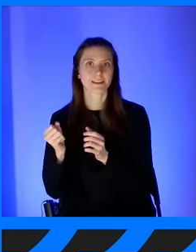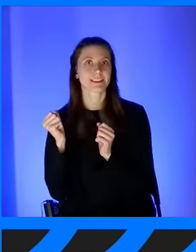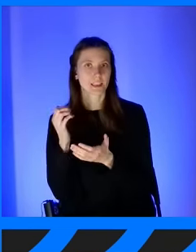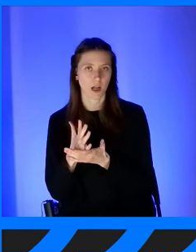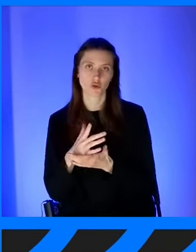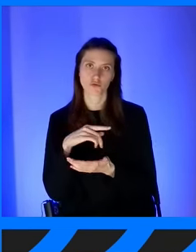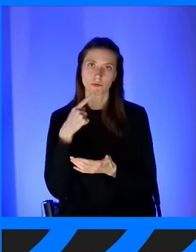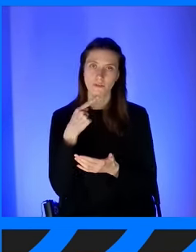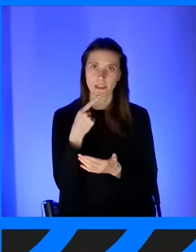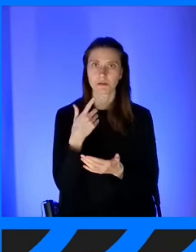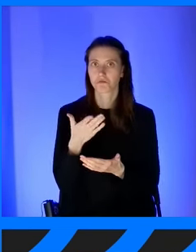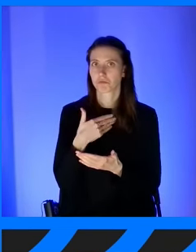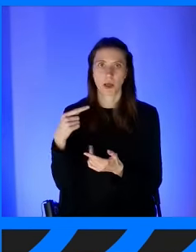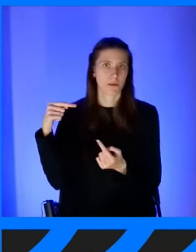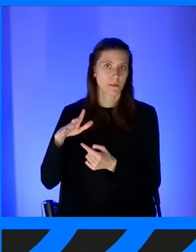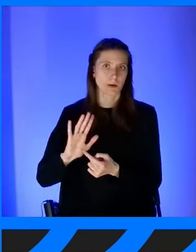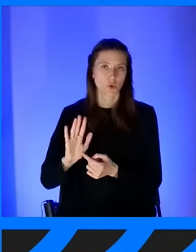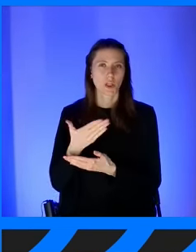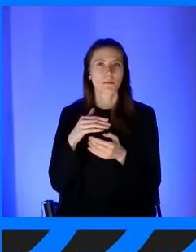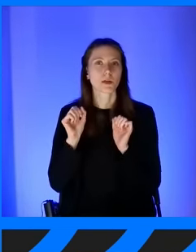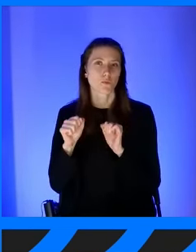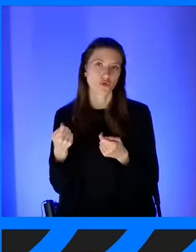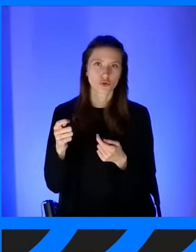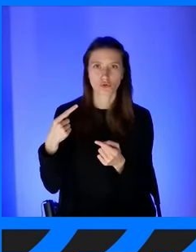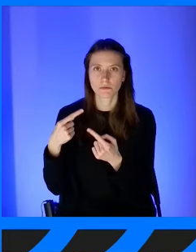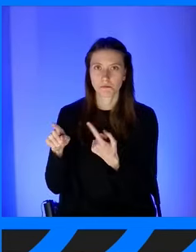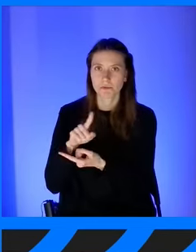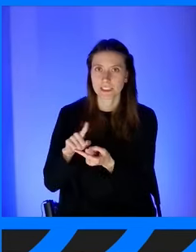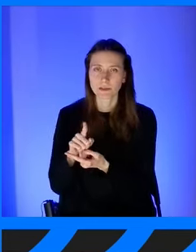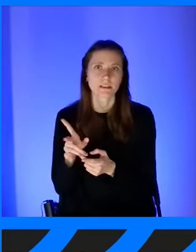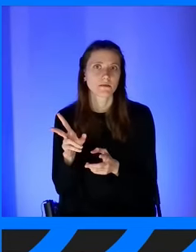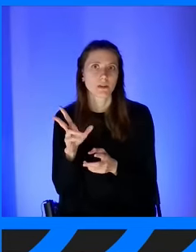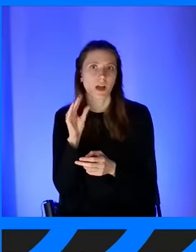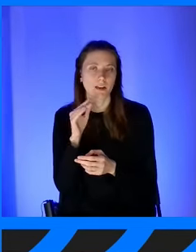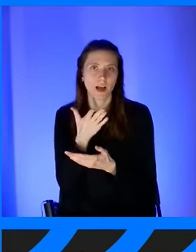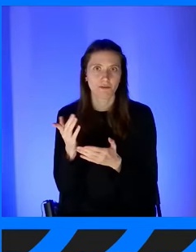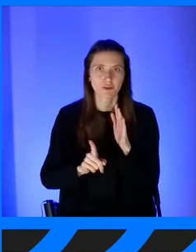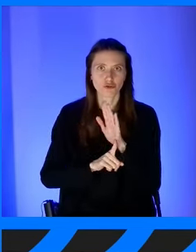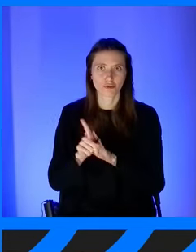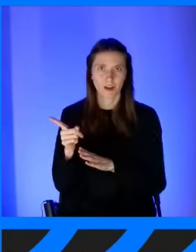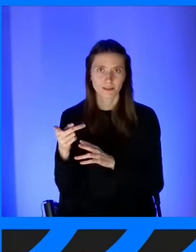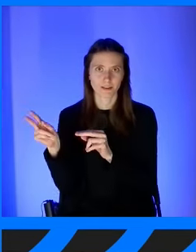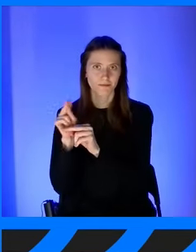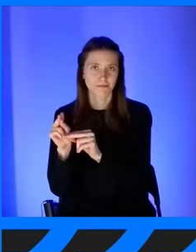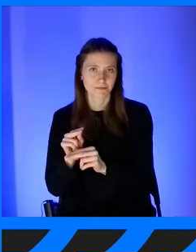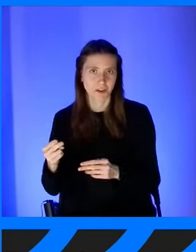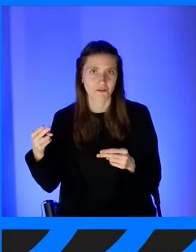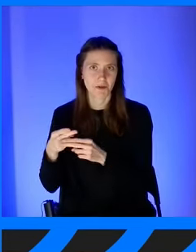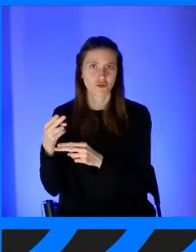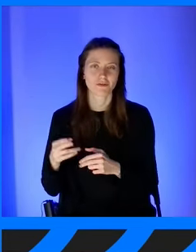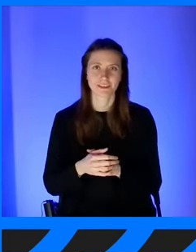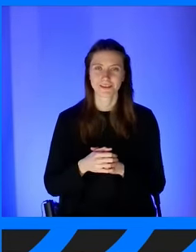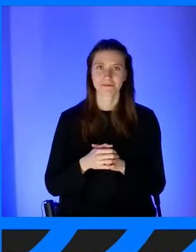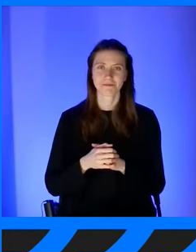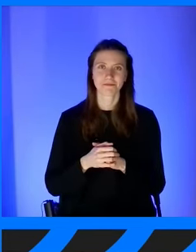устраивает и Можем ли мы сделать на каком этапе вы вступаете классный Вопрос вот прям Мне